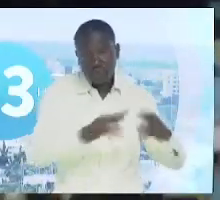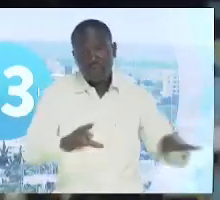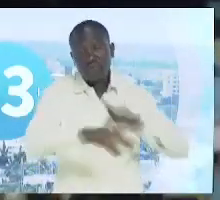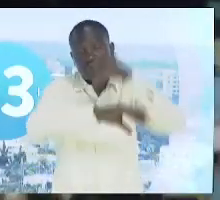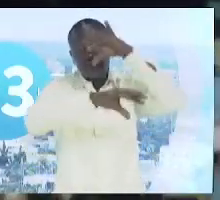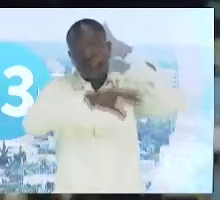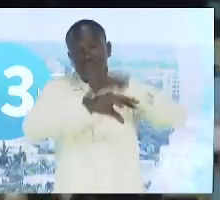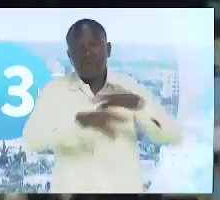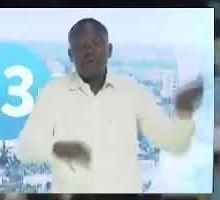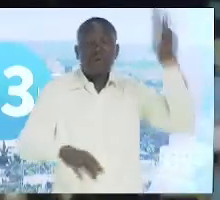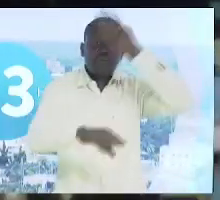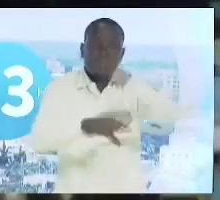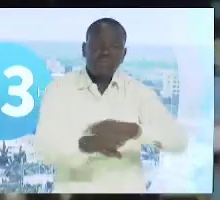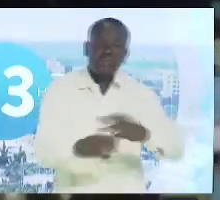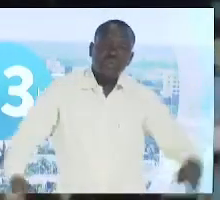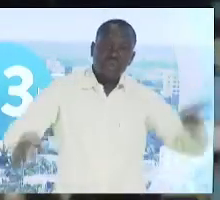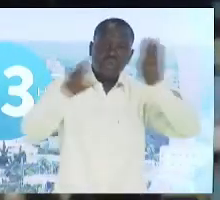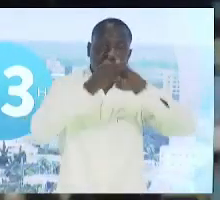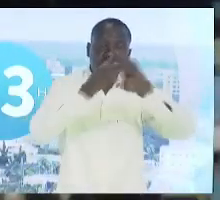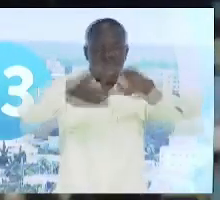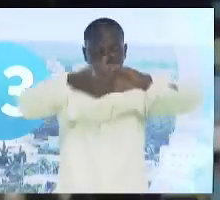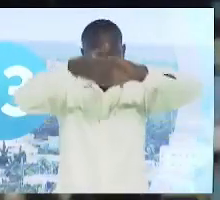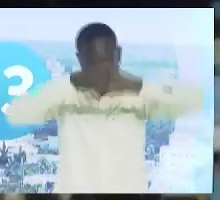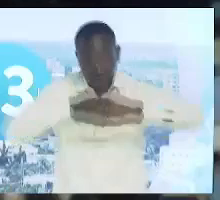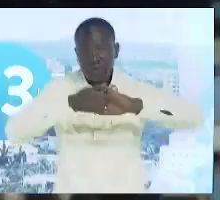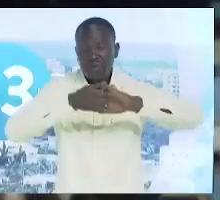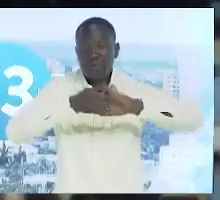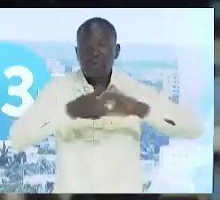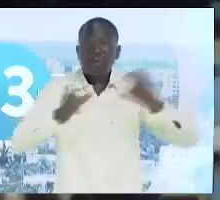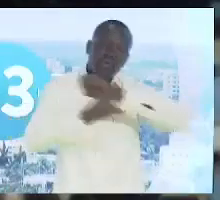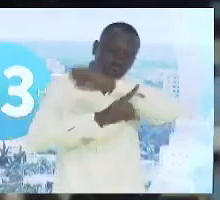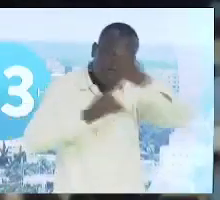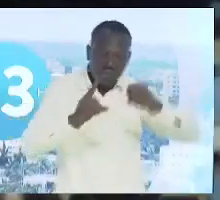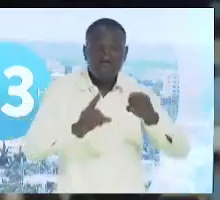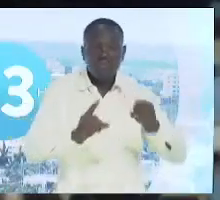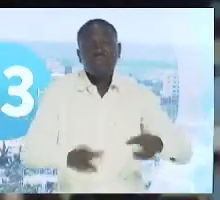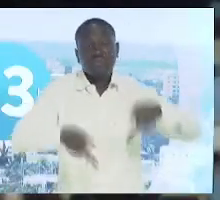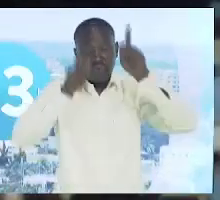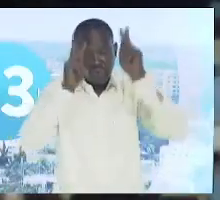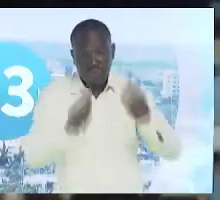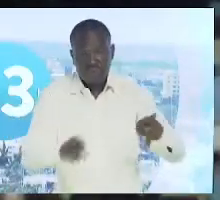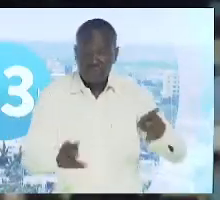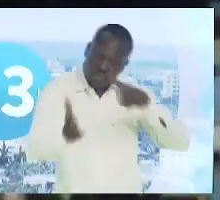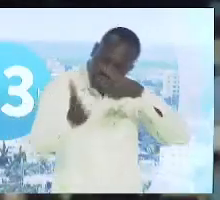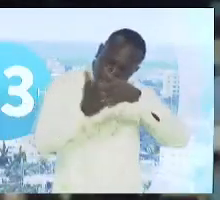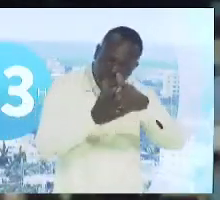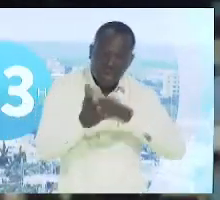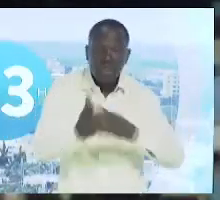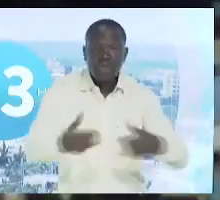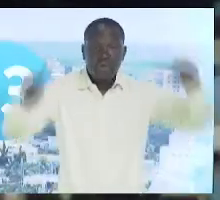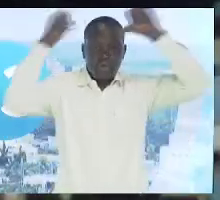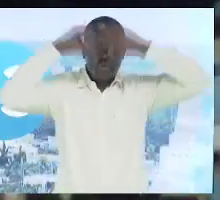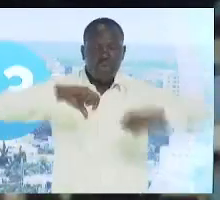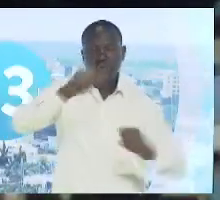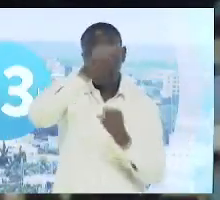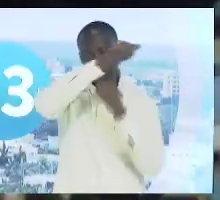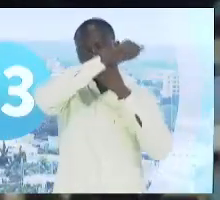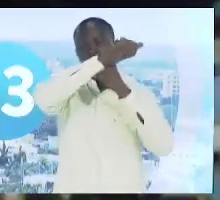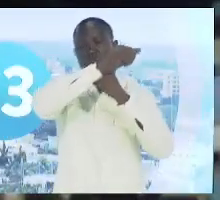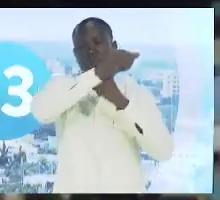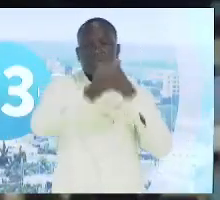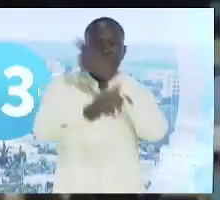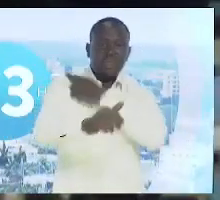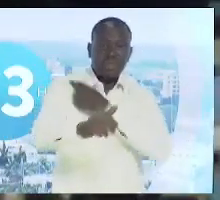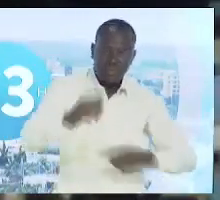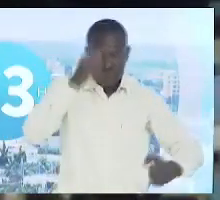l'on met l'accent sur la solidarité, solidarité autour des personnes les plus impactées par la crise sécuritaire et ses